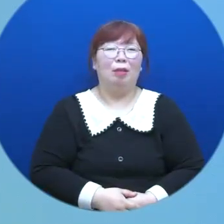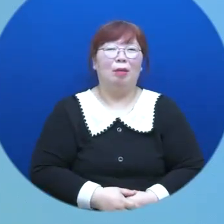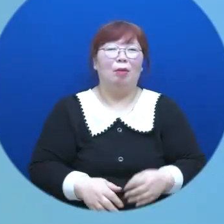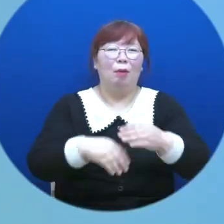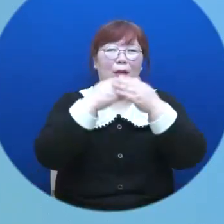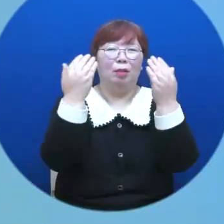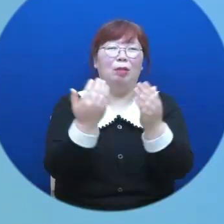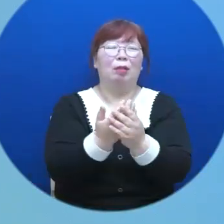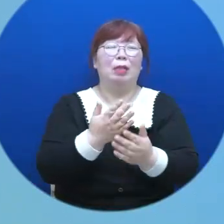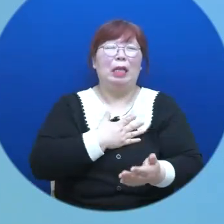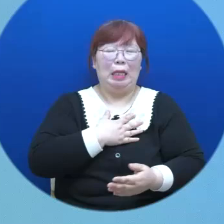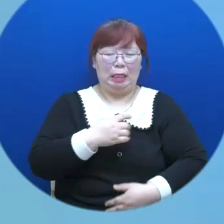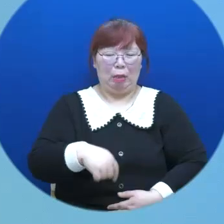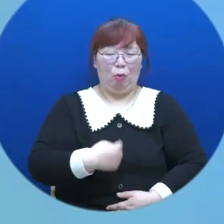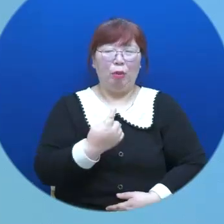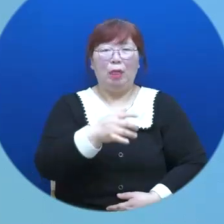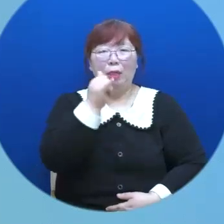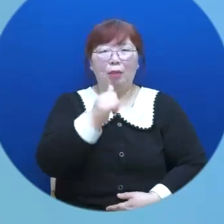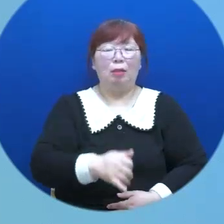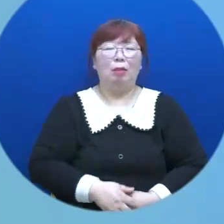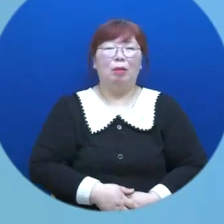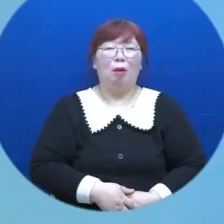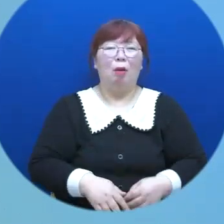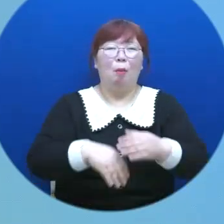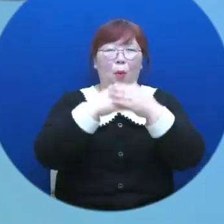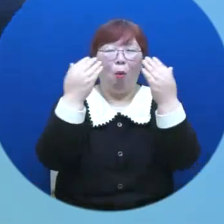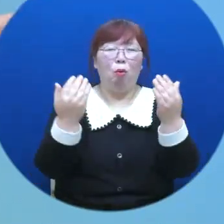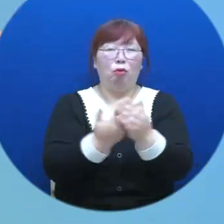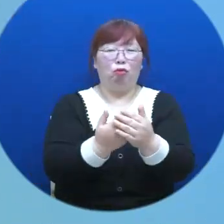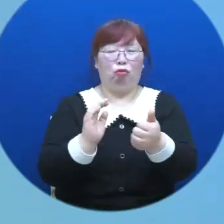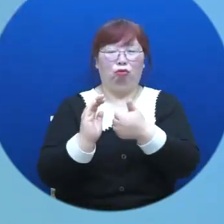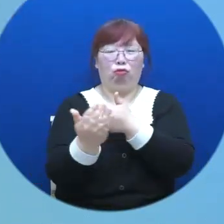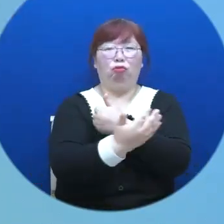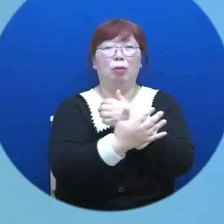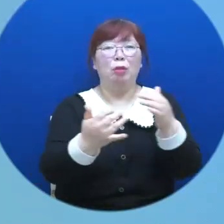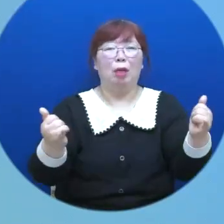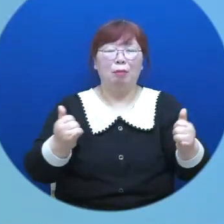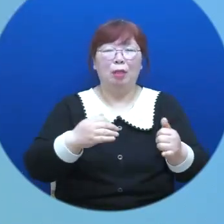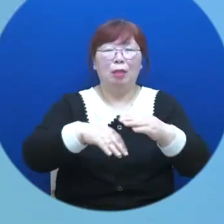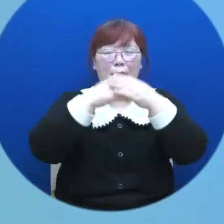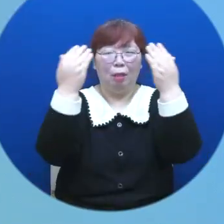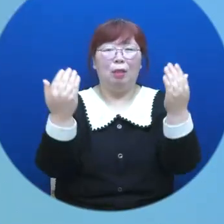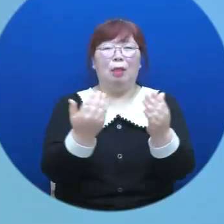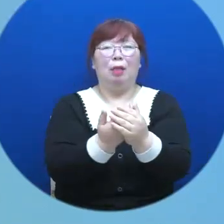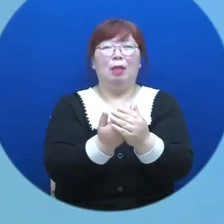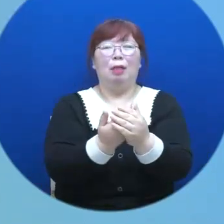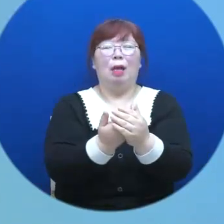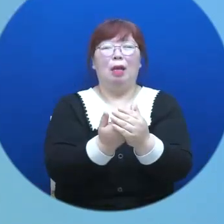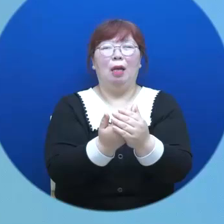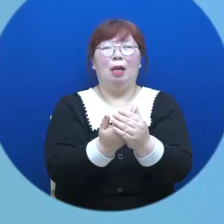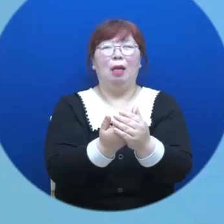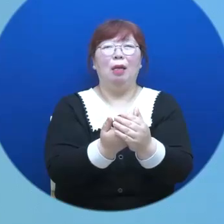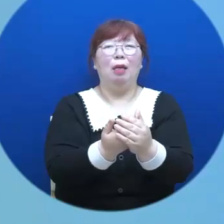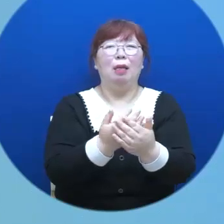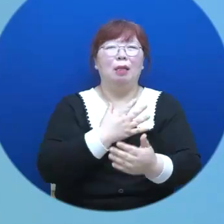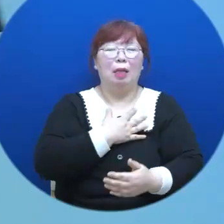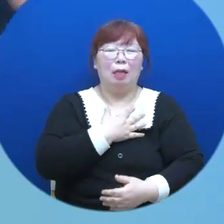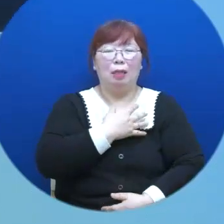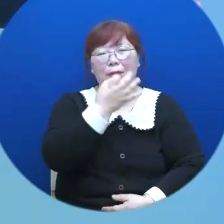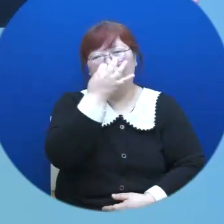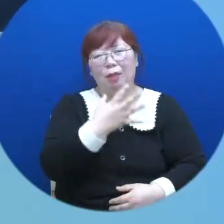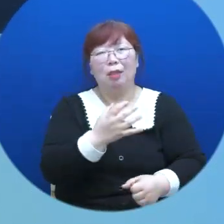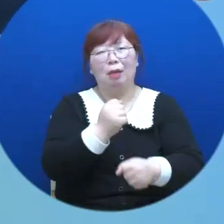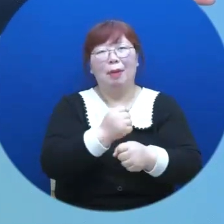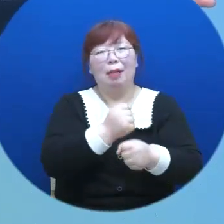완전히 난 혼자였거든. 모두가 다 그쪽 사람이니까. 그런데 하나님이 나에게